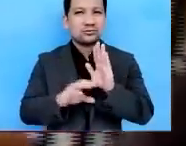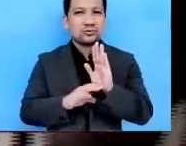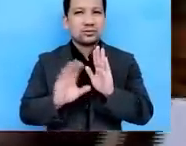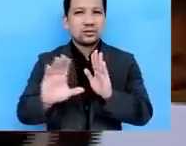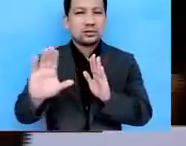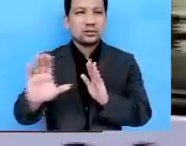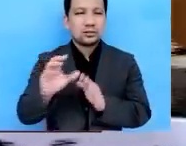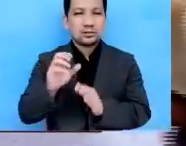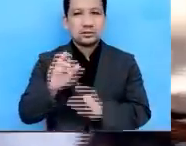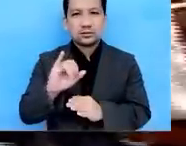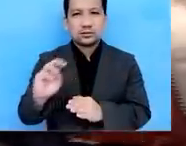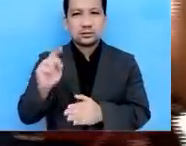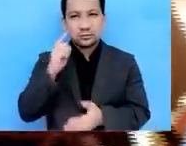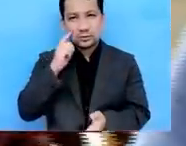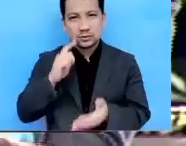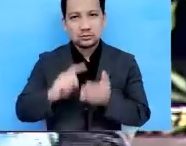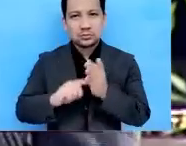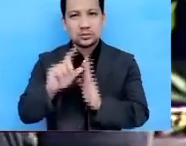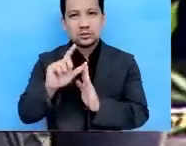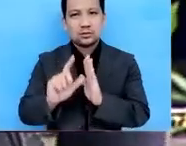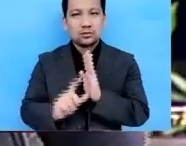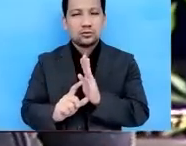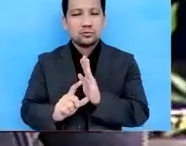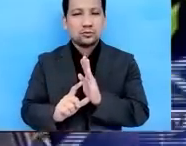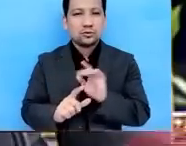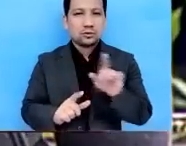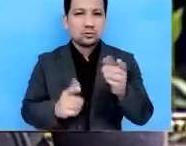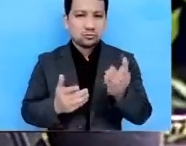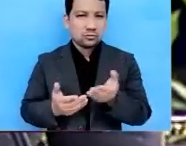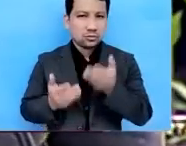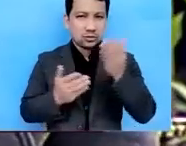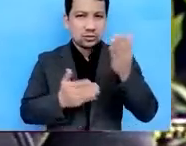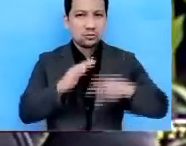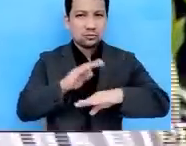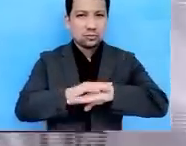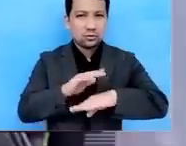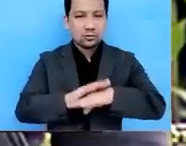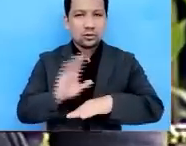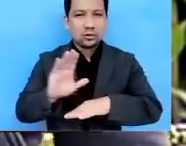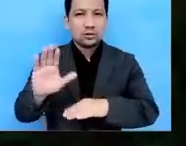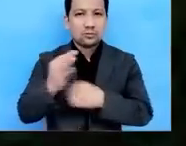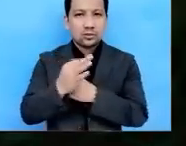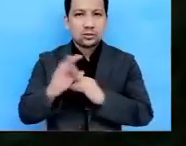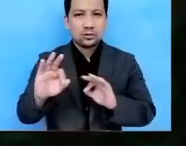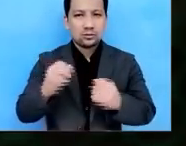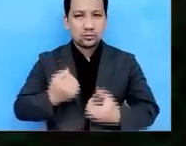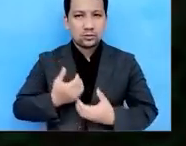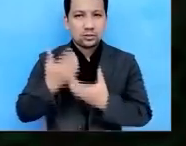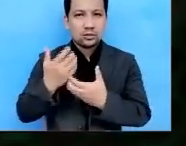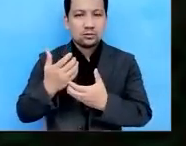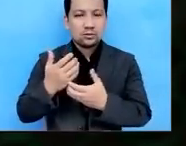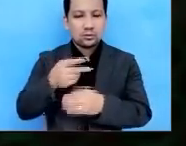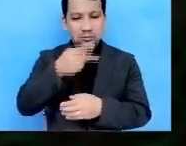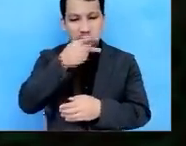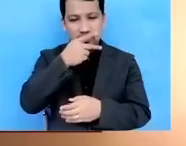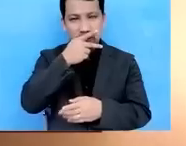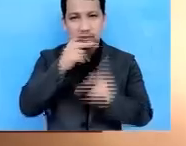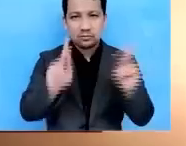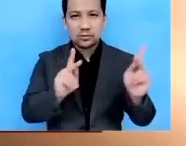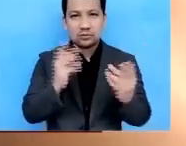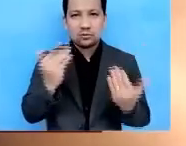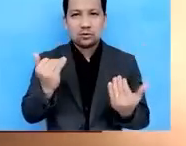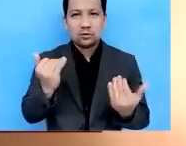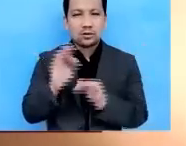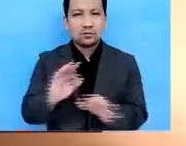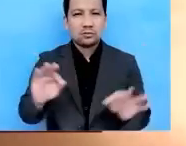ang SIM registration law. Giit ng mga petitioner, may banta ito laban sa freedom of speech at privacy ng mga tao. Pero naroon ang